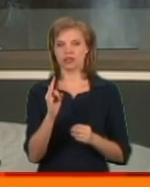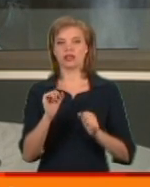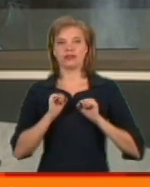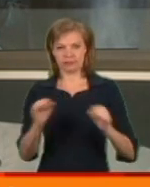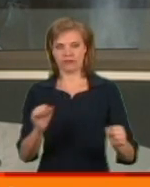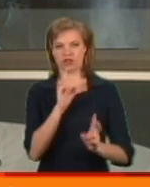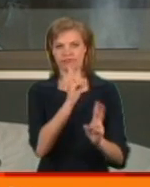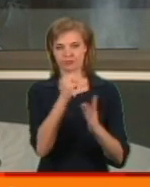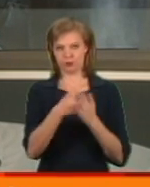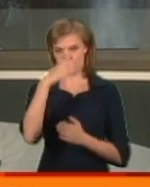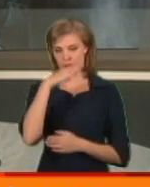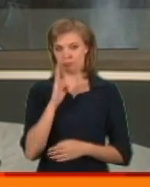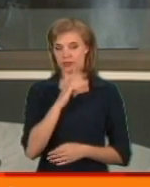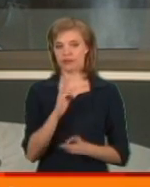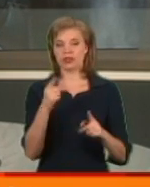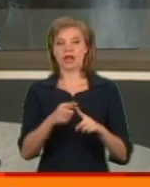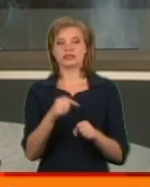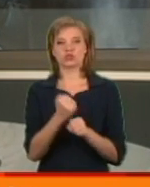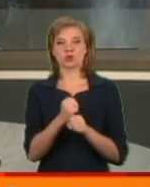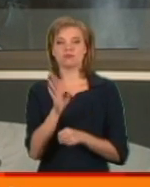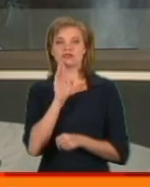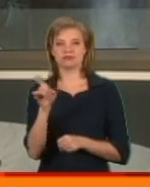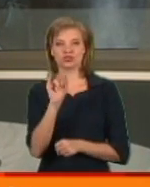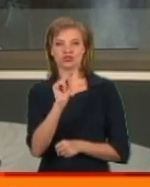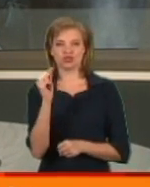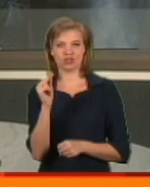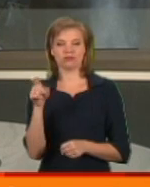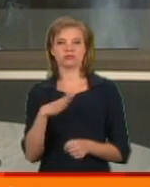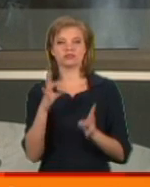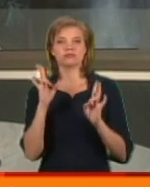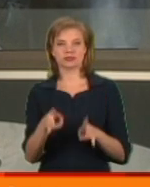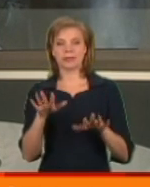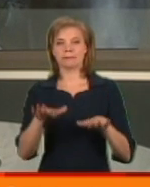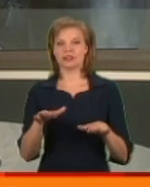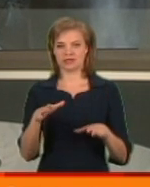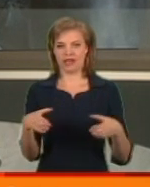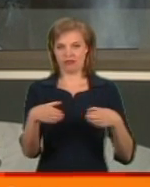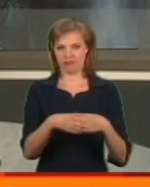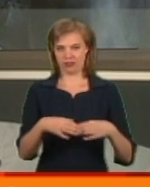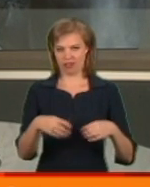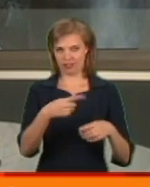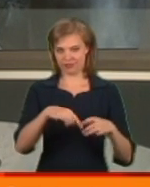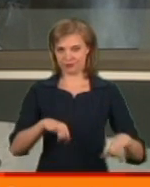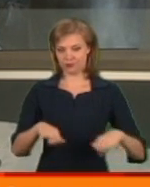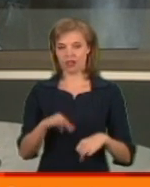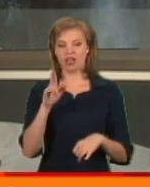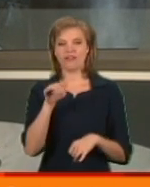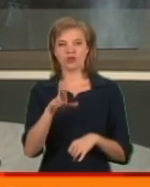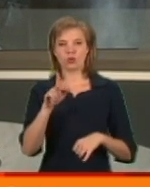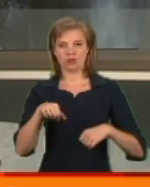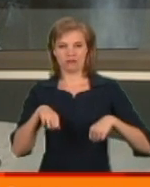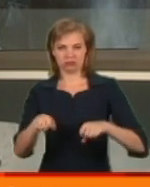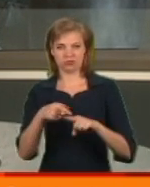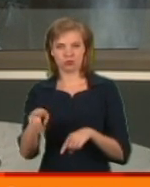наважується поскаржитися батькам. Як це зробила Поліна з Чернігова, одна з потерпілих місцевої ватаги підлітків. Відео, як гамселили